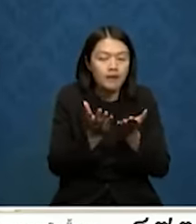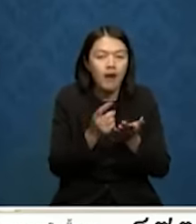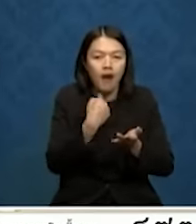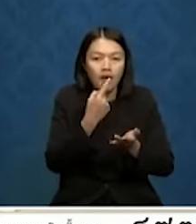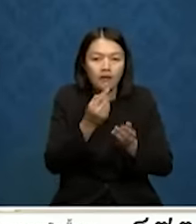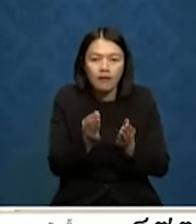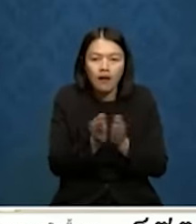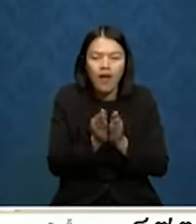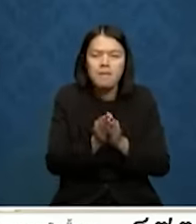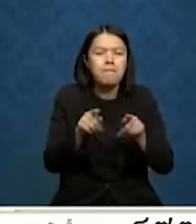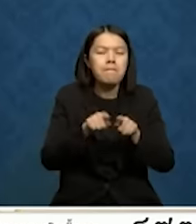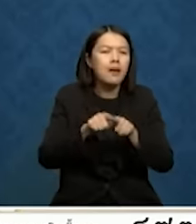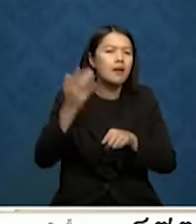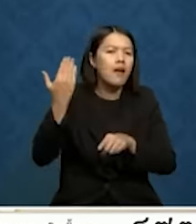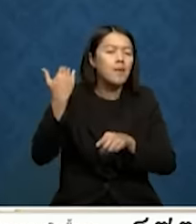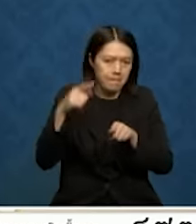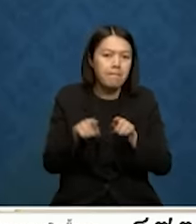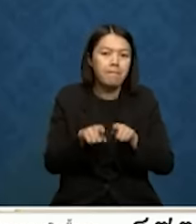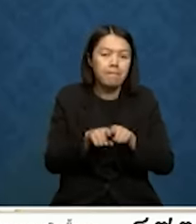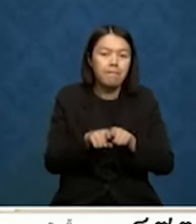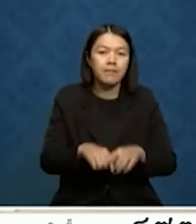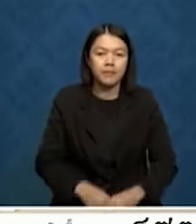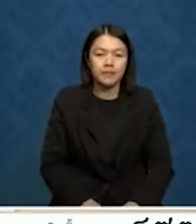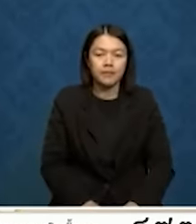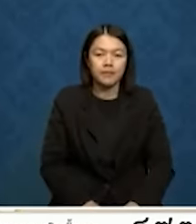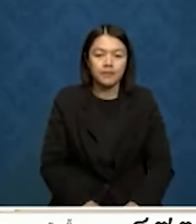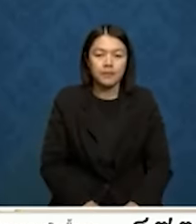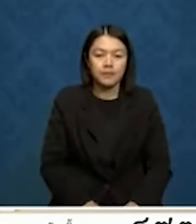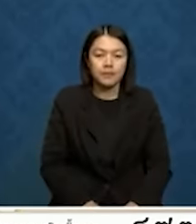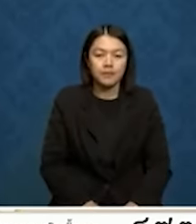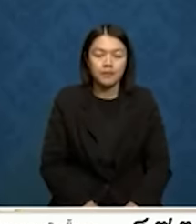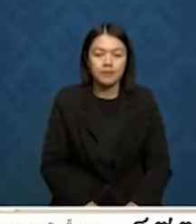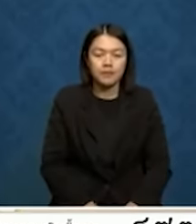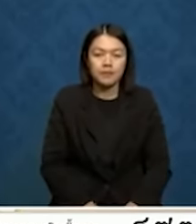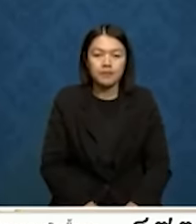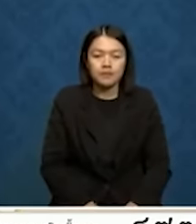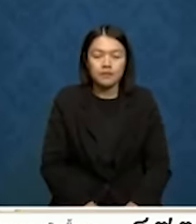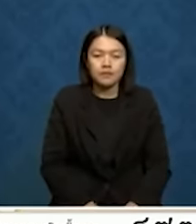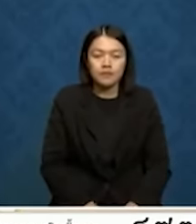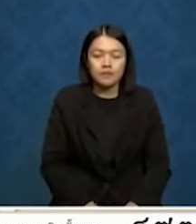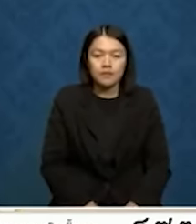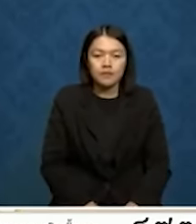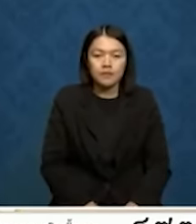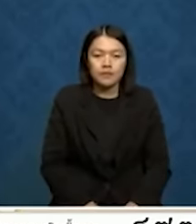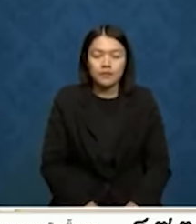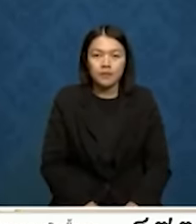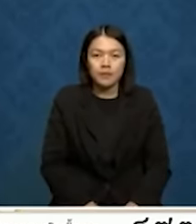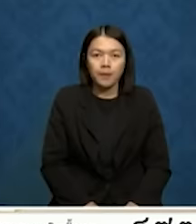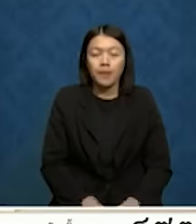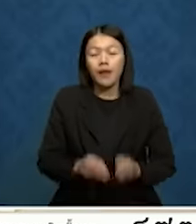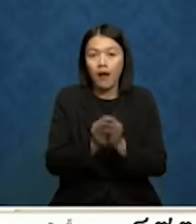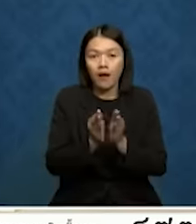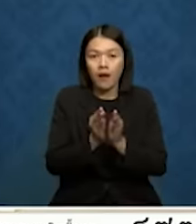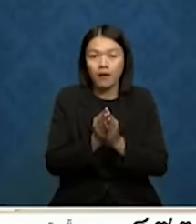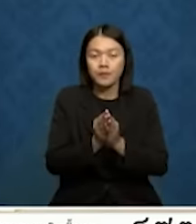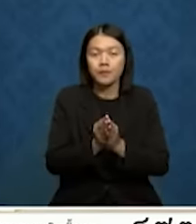ป็นเรื่องที่เราเคยปฏิบัติเหมือนกันนะครับนะ โดยจะทำ การลงคะแน